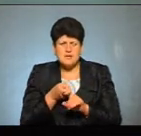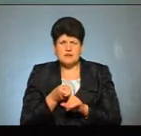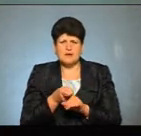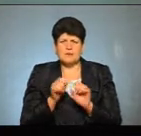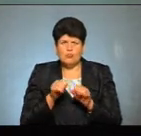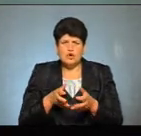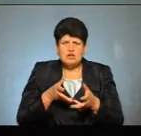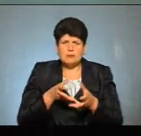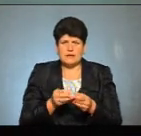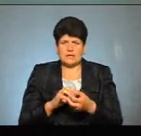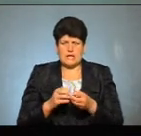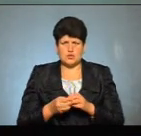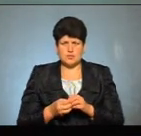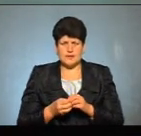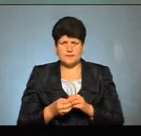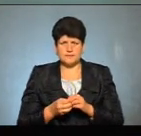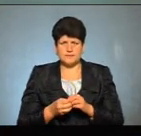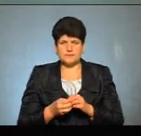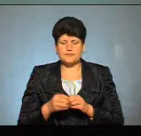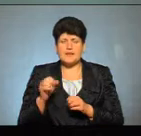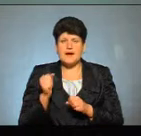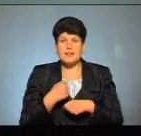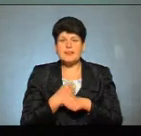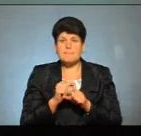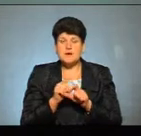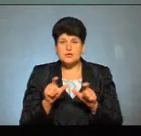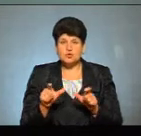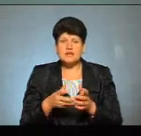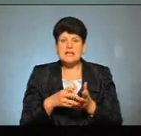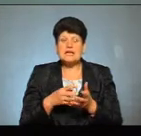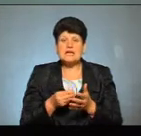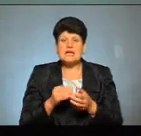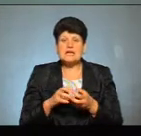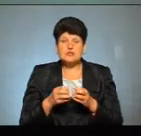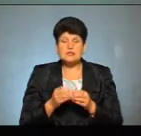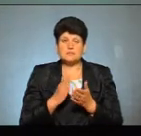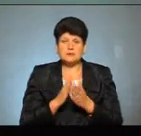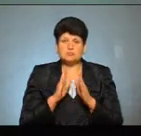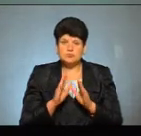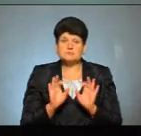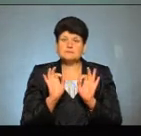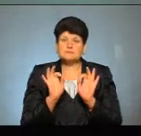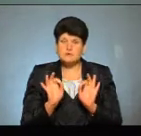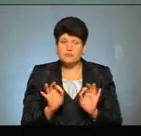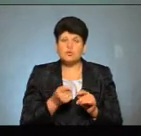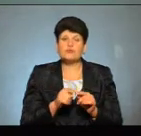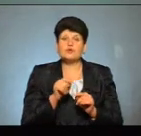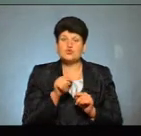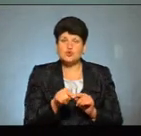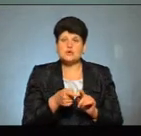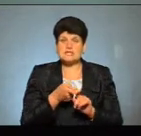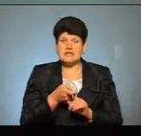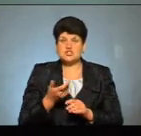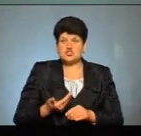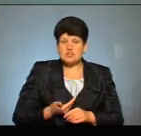вплинути на результат. А лабораторний результат, він має бути об'єктивним, тому що від цього залежить життя